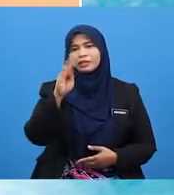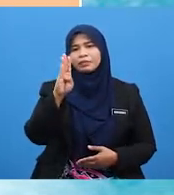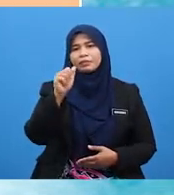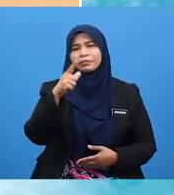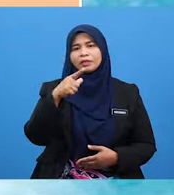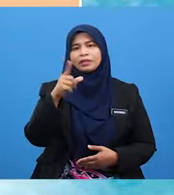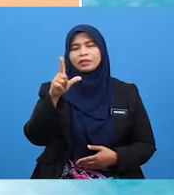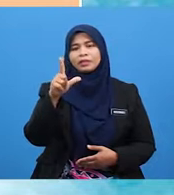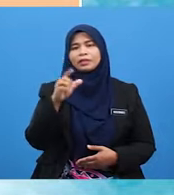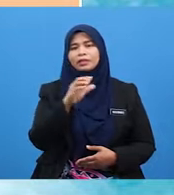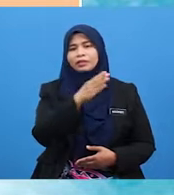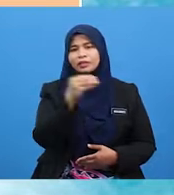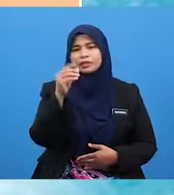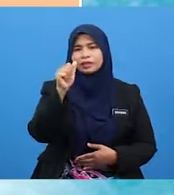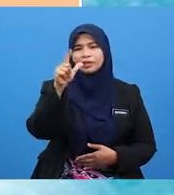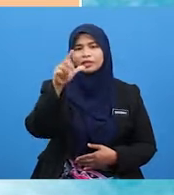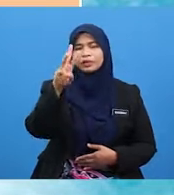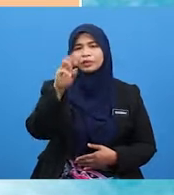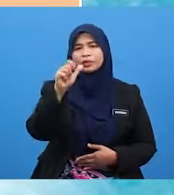dan Al-Walid bin Muslim.